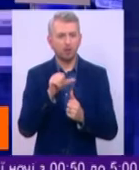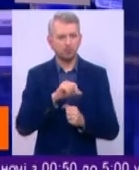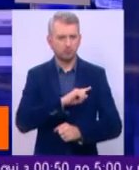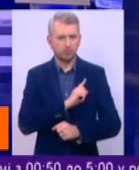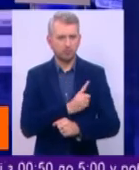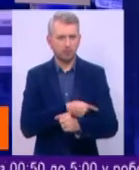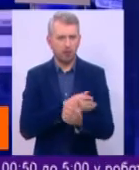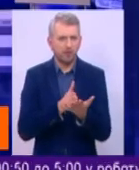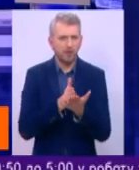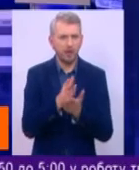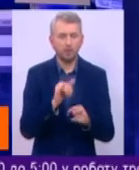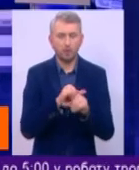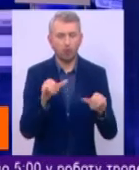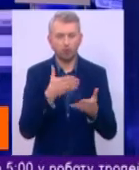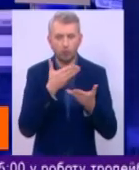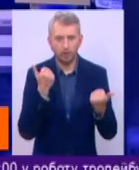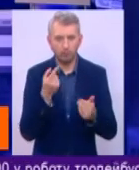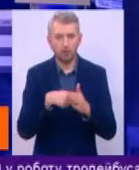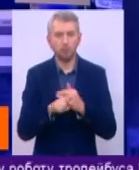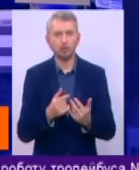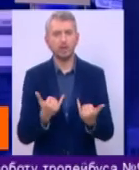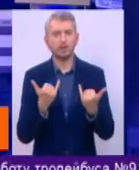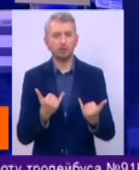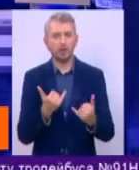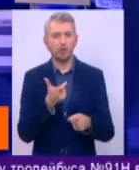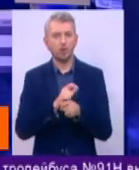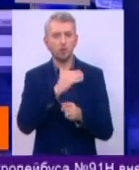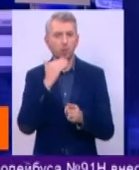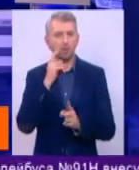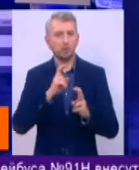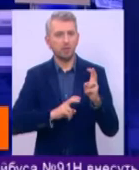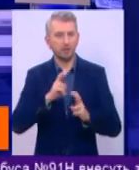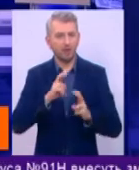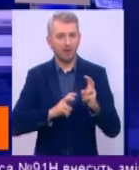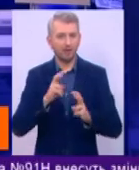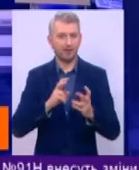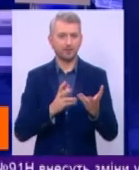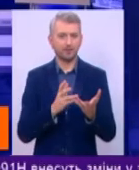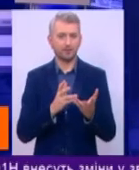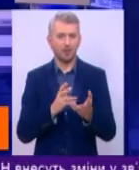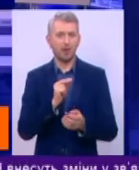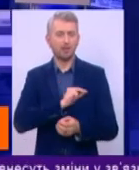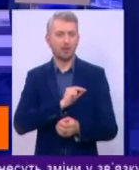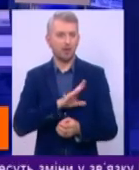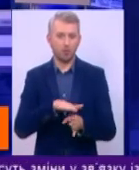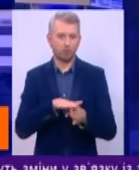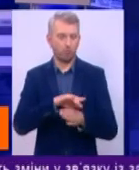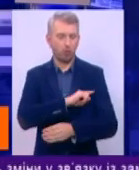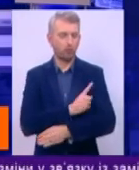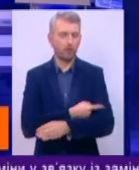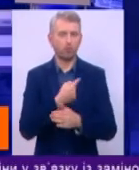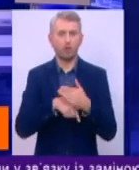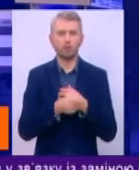к росту нет, поскольку сейчас очень многие предприятия не работают в полную силу,